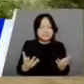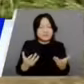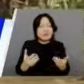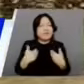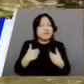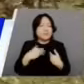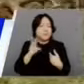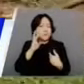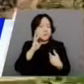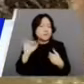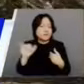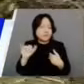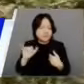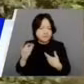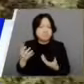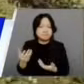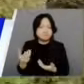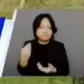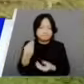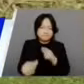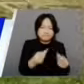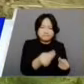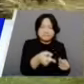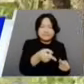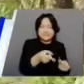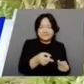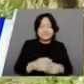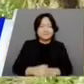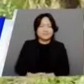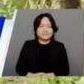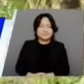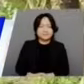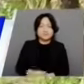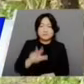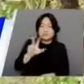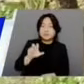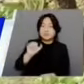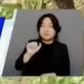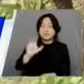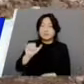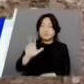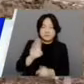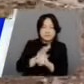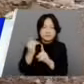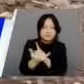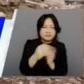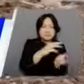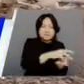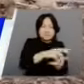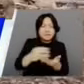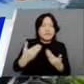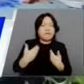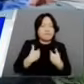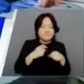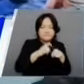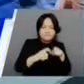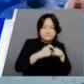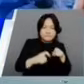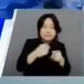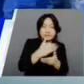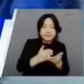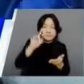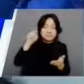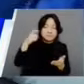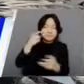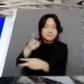devices. 13 lamang sa 315 ang mga barangay ang may kuryente, kaya hihiramin ang mga linemen ng gobyerno sa mga